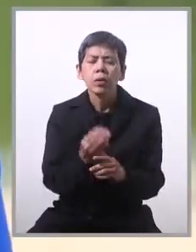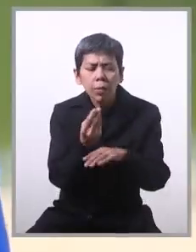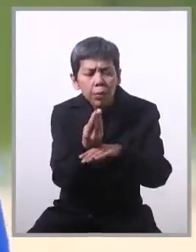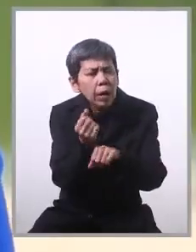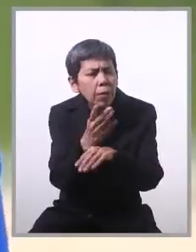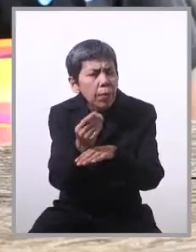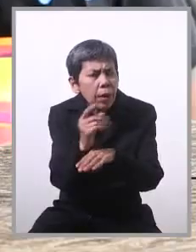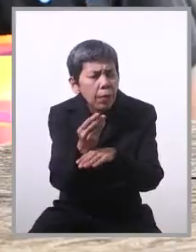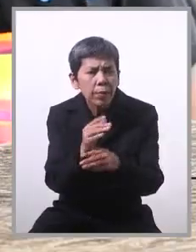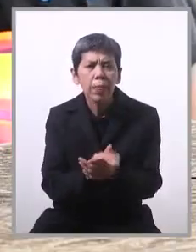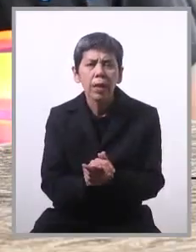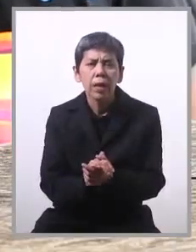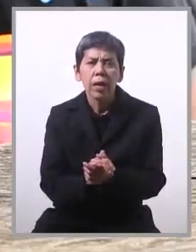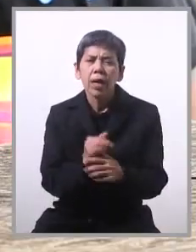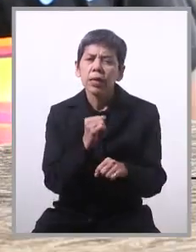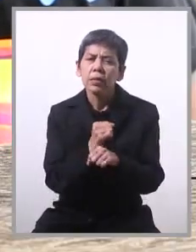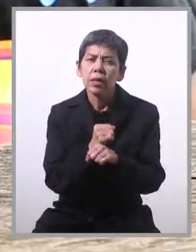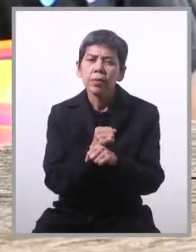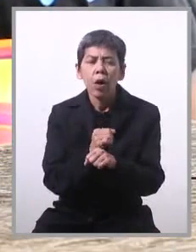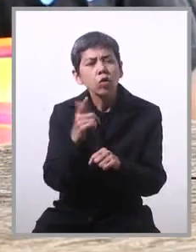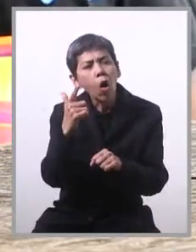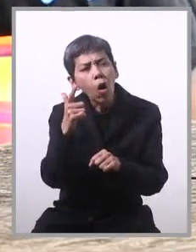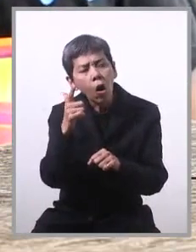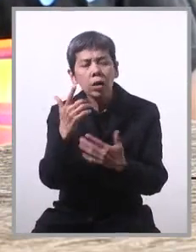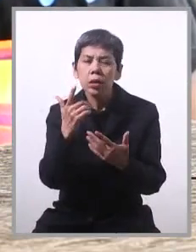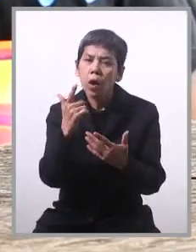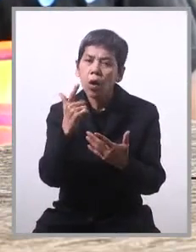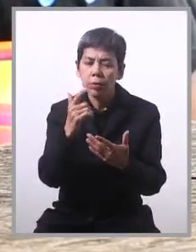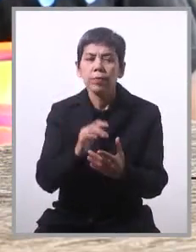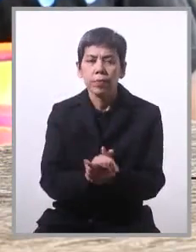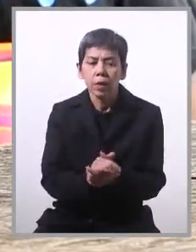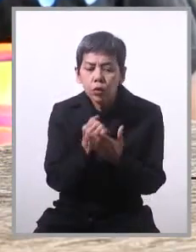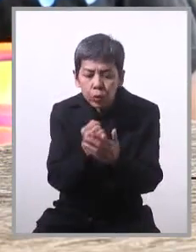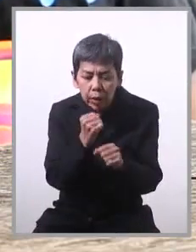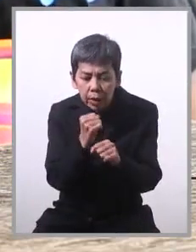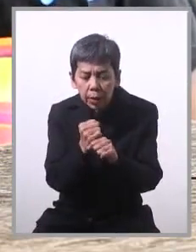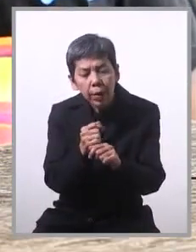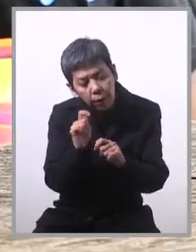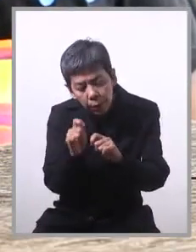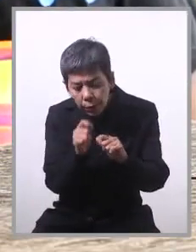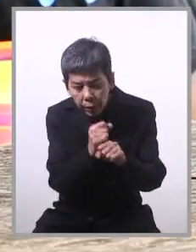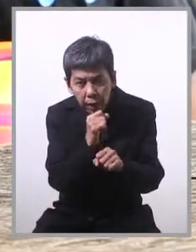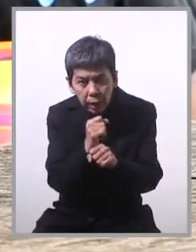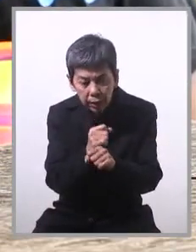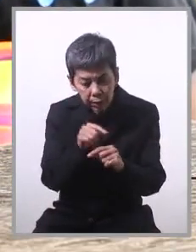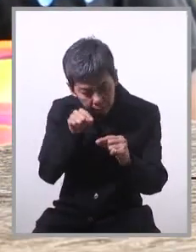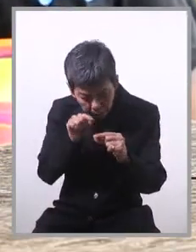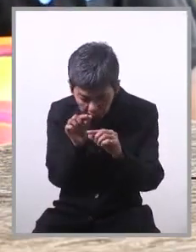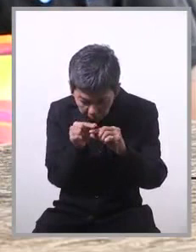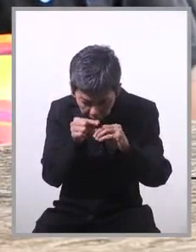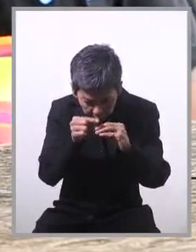เวลรี่นี่ทำอะไรอ่ะก่อนหน้านี ้ก็ทำทองครับทำพวกสร้อยกำไรพวกแหวนเป็นช่าง